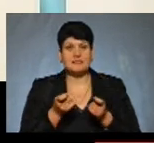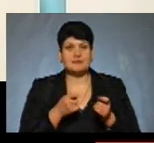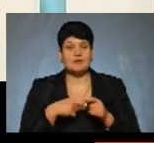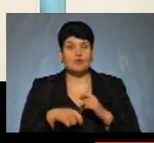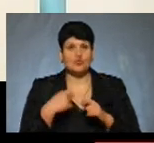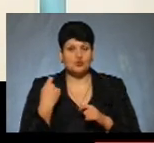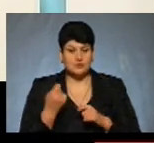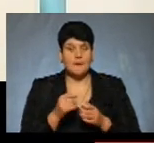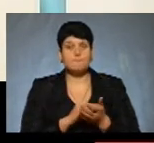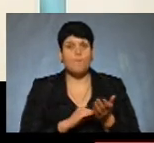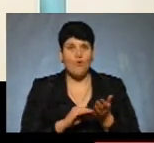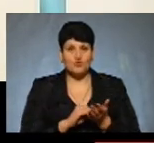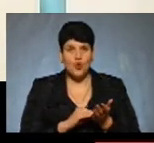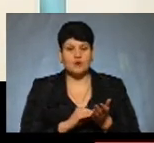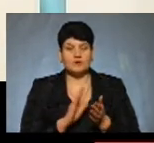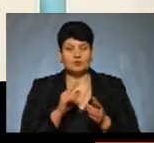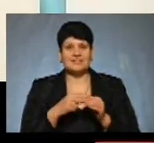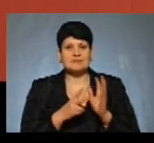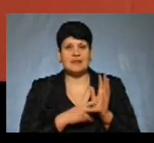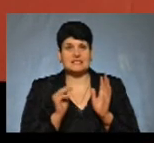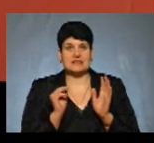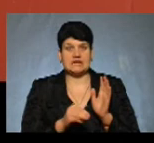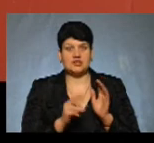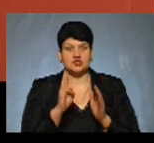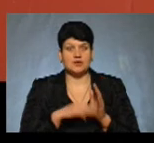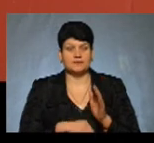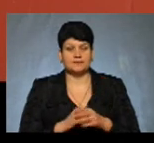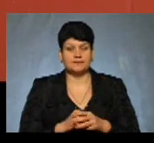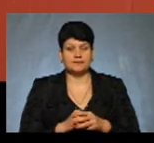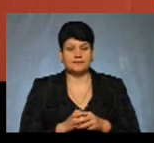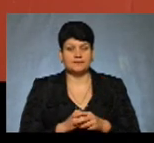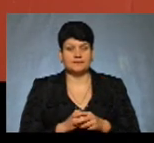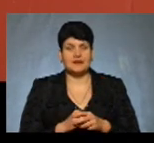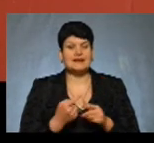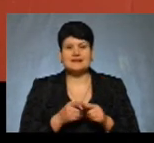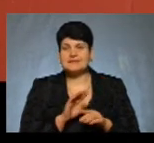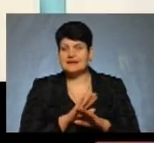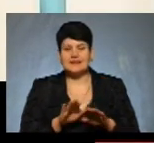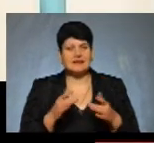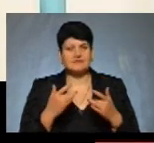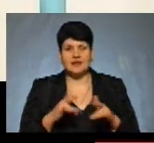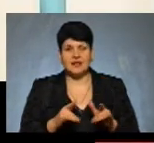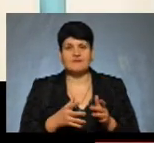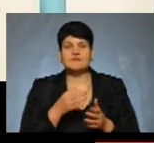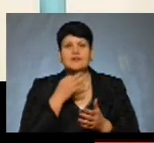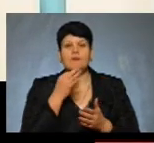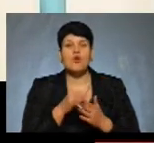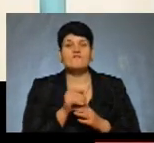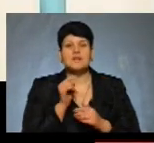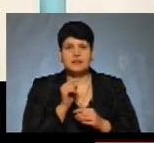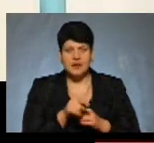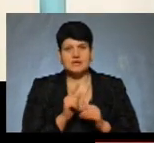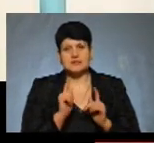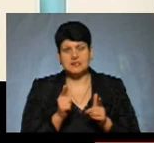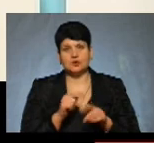правопорушення, повторне 17 тисяч. Ну, половина такого пільгового. І це не буде звільняти ще від відповідальності згідно